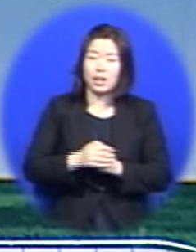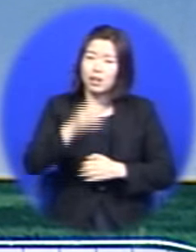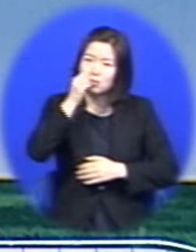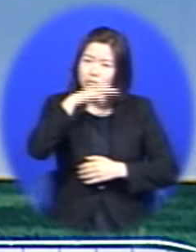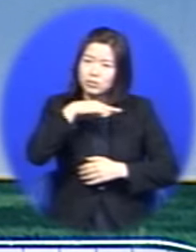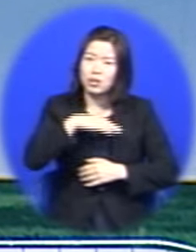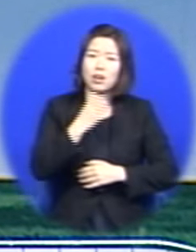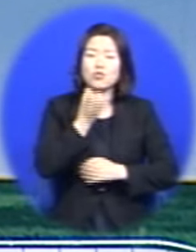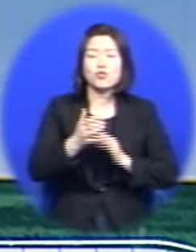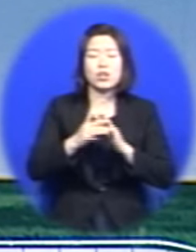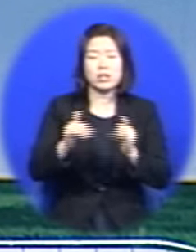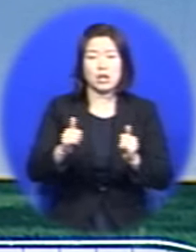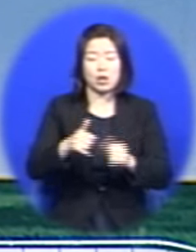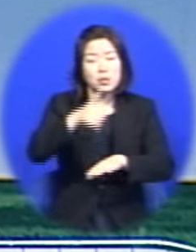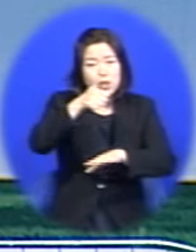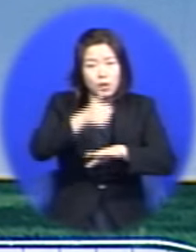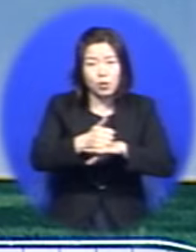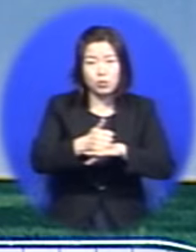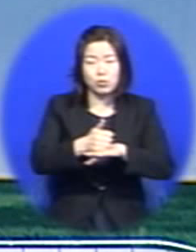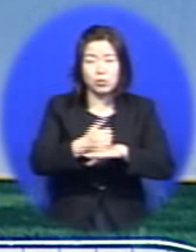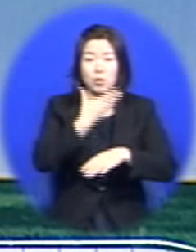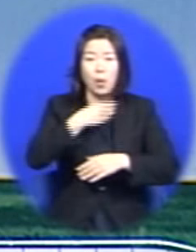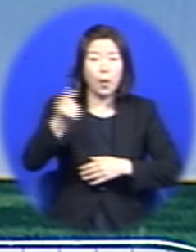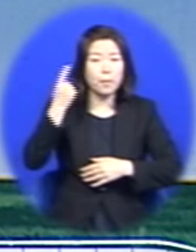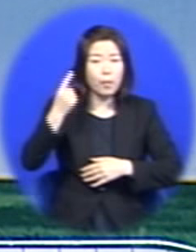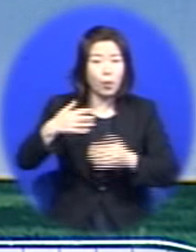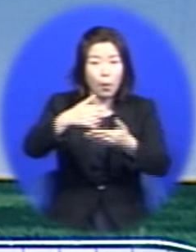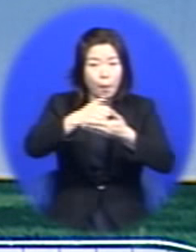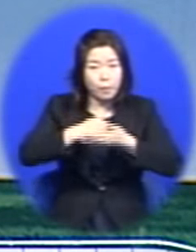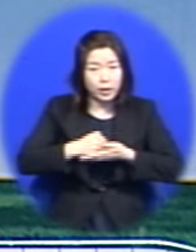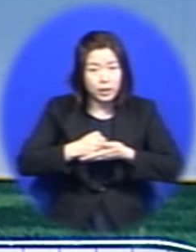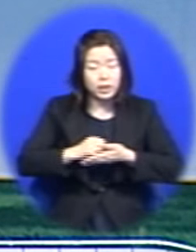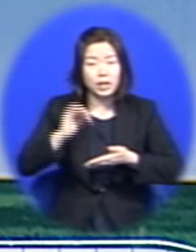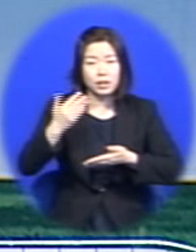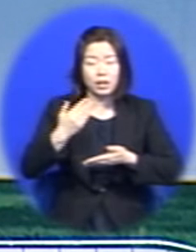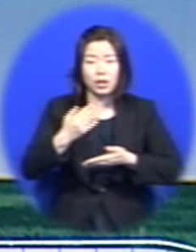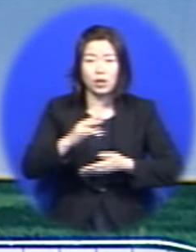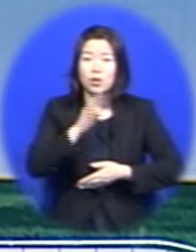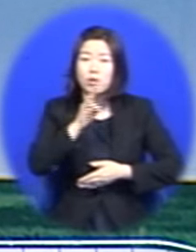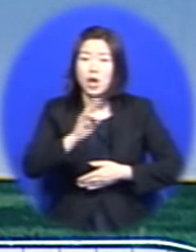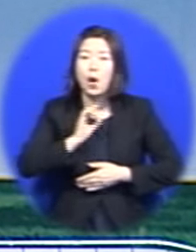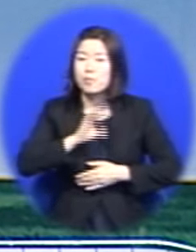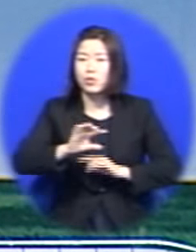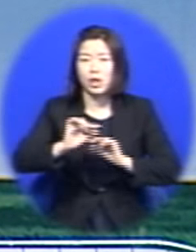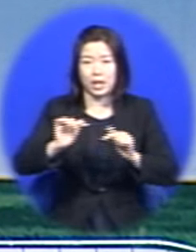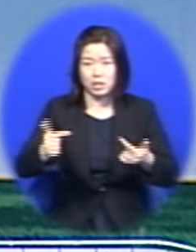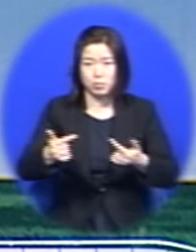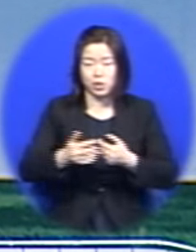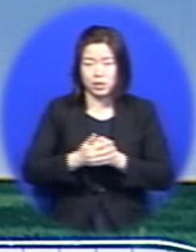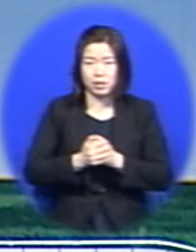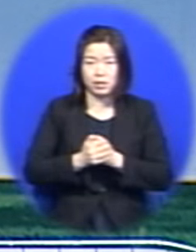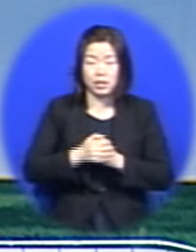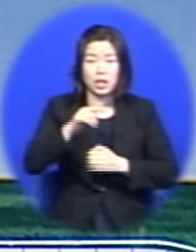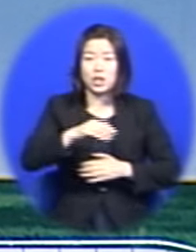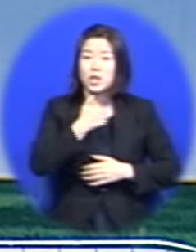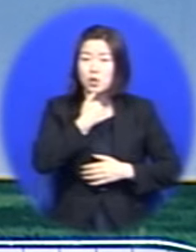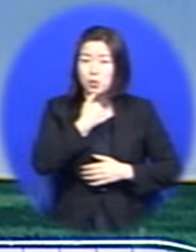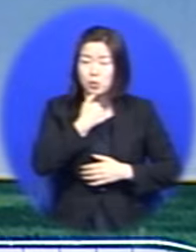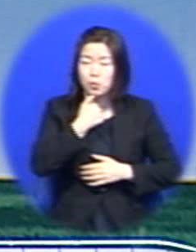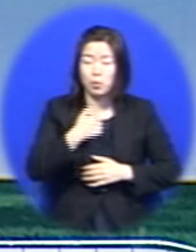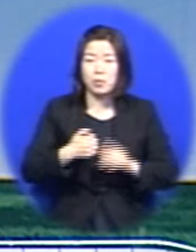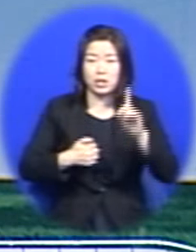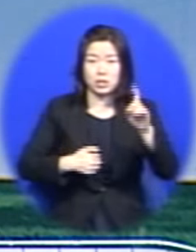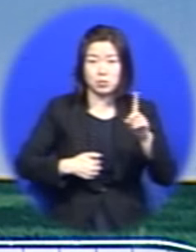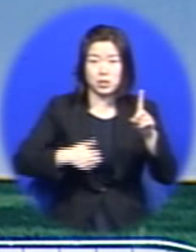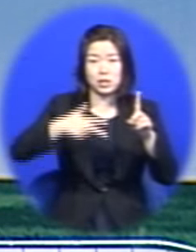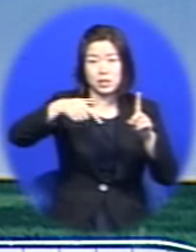단순히 유대인들이 결국은 복음을 받아들이게 될 것이라고 하는 예언만 아닙니다. 이 로마서 11장의